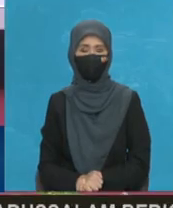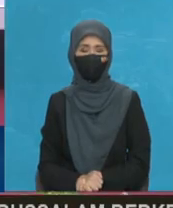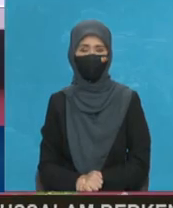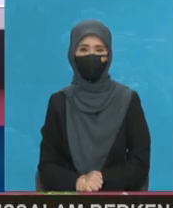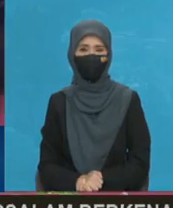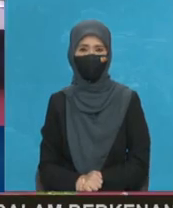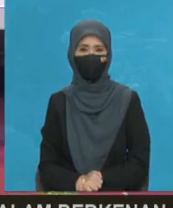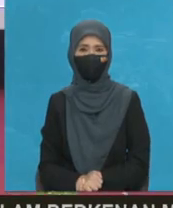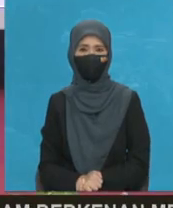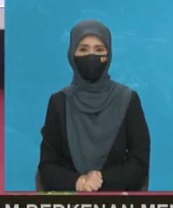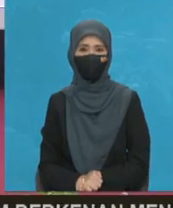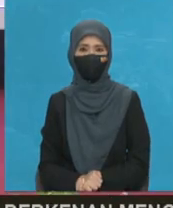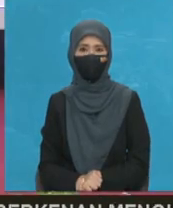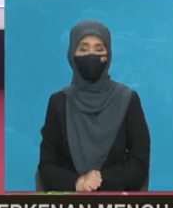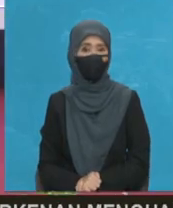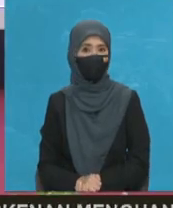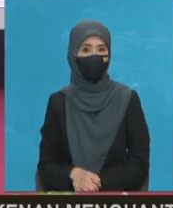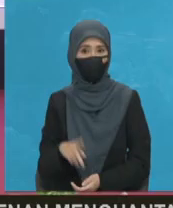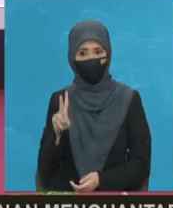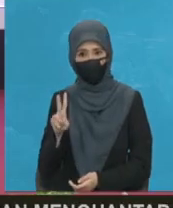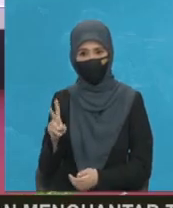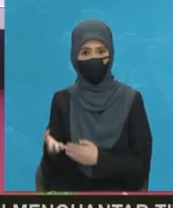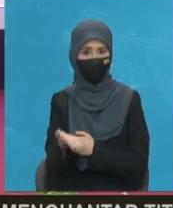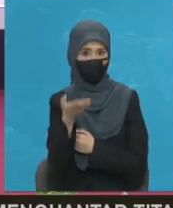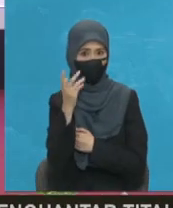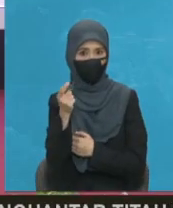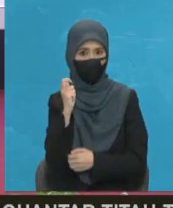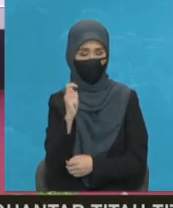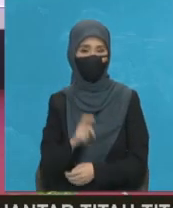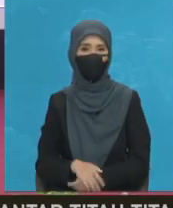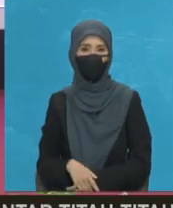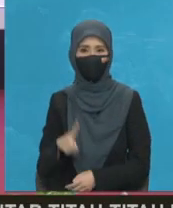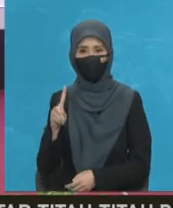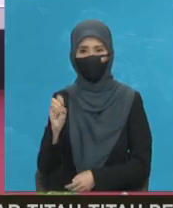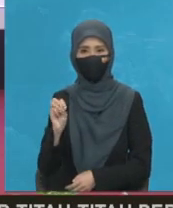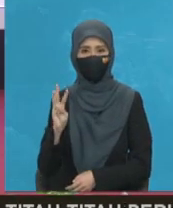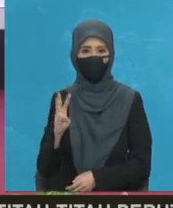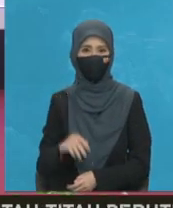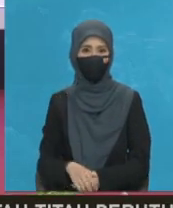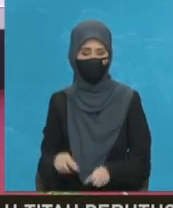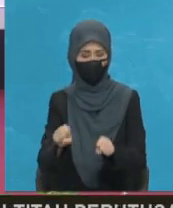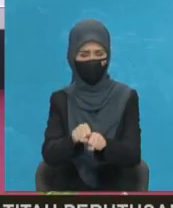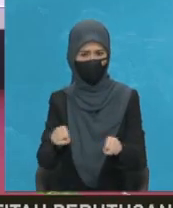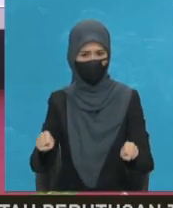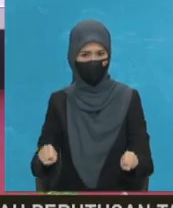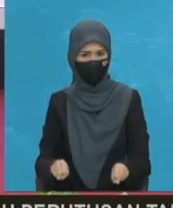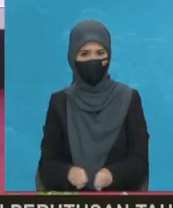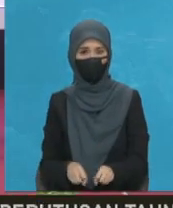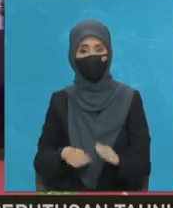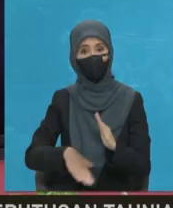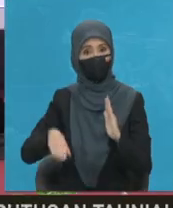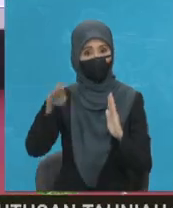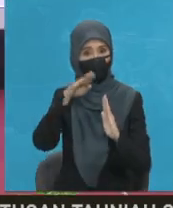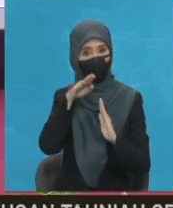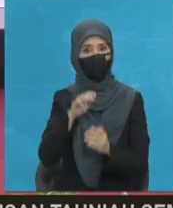Hai pada sesi kedua pagi tadi 160 gradual menerima sejauh tertinggi kebangsaan pendidikan teknikal